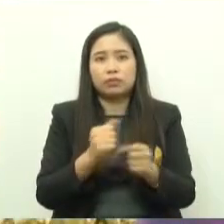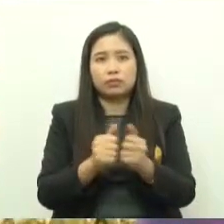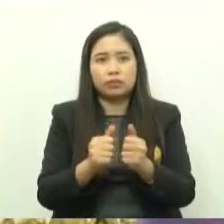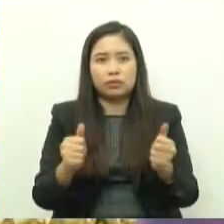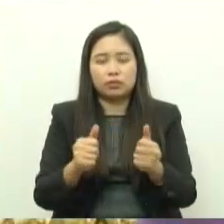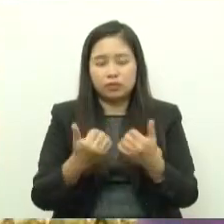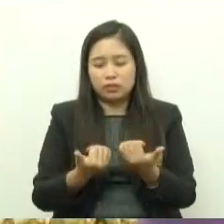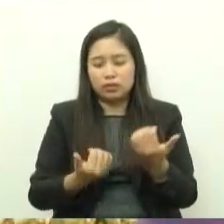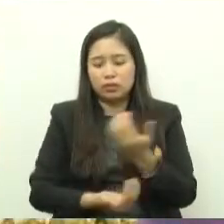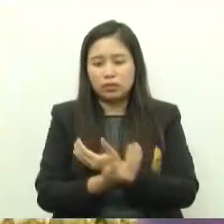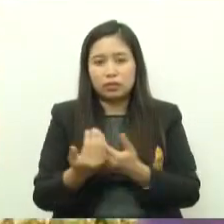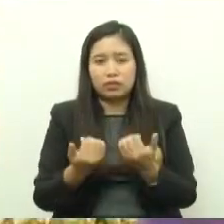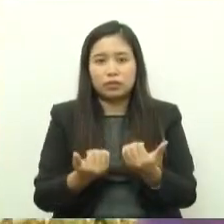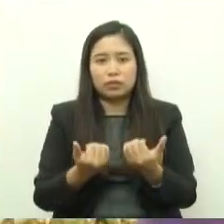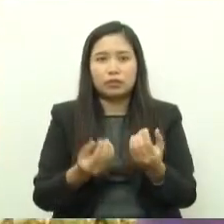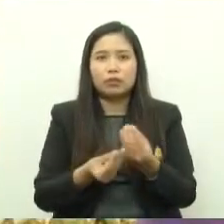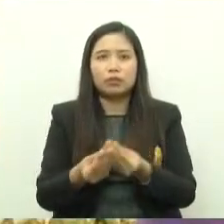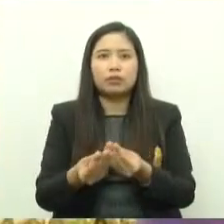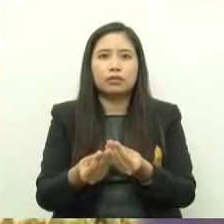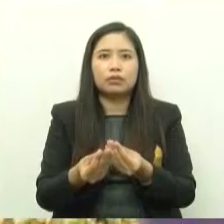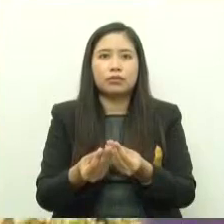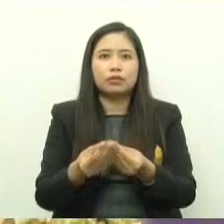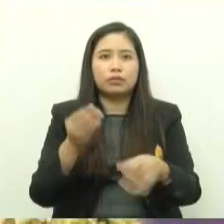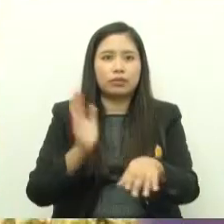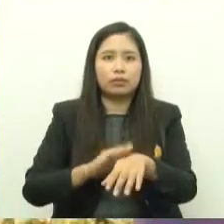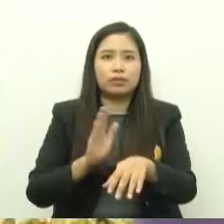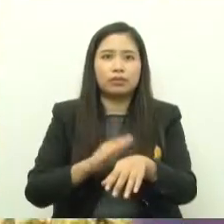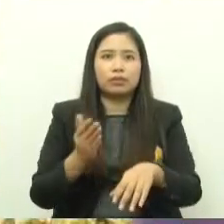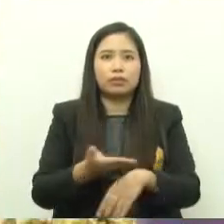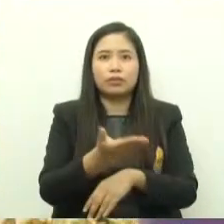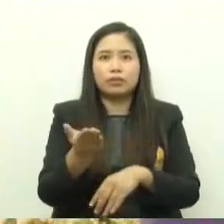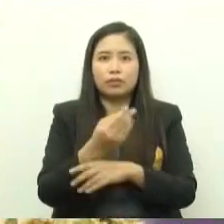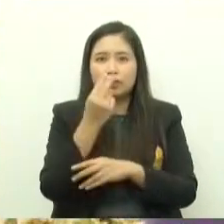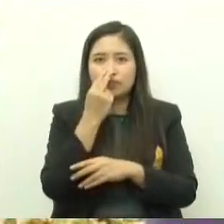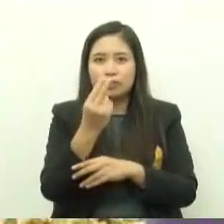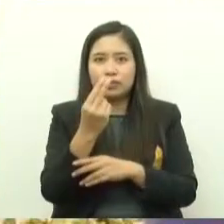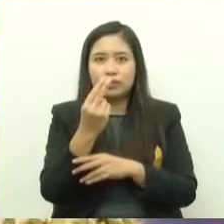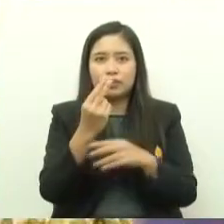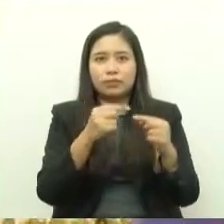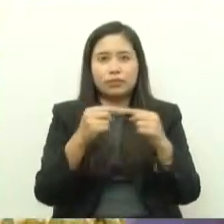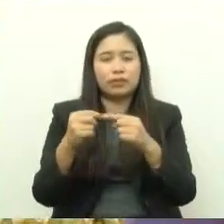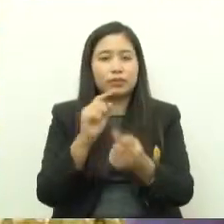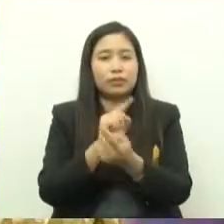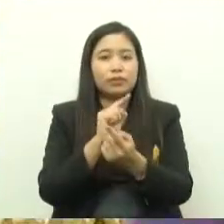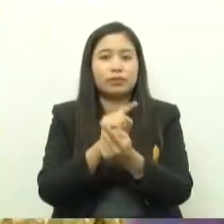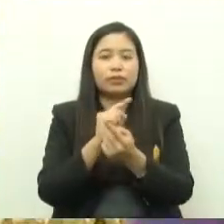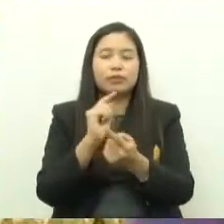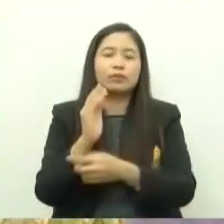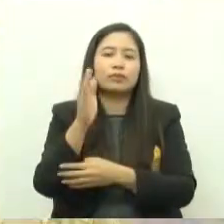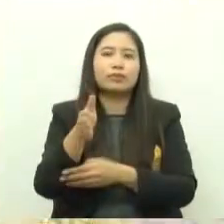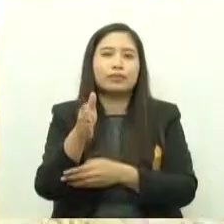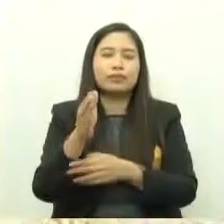โอกาสนี้เกรนนำและก็เชิญชวนพวกเราได้ติดตามในรายการแลก็พบปะกับผู้ที่เกี่ยวข้องในโอกาสต่อไป